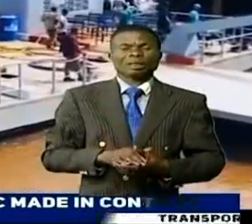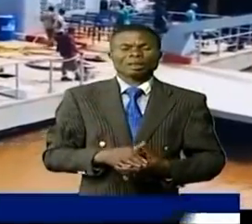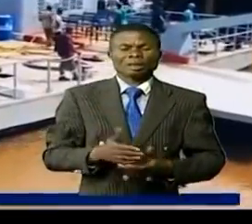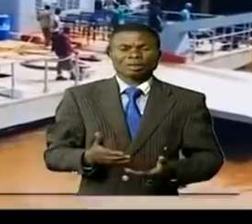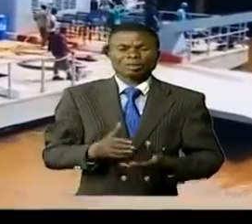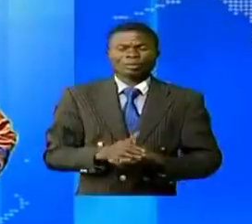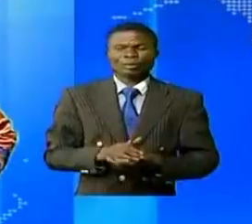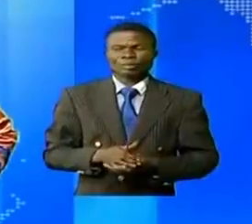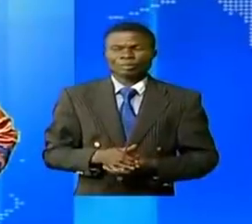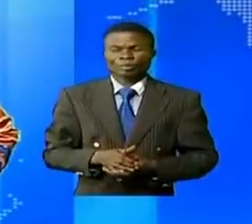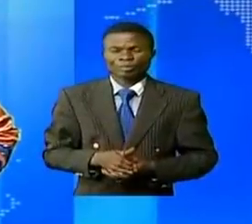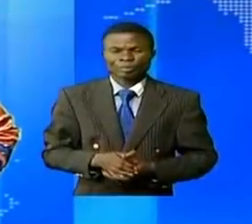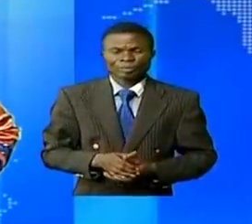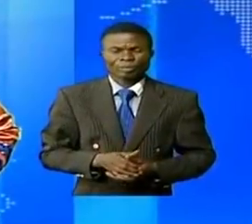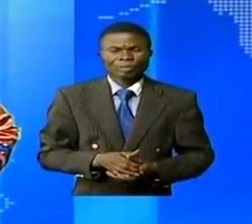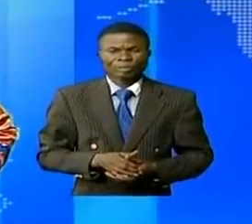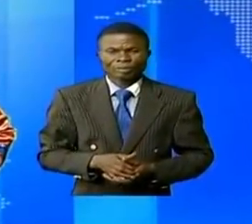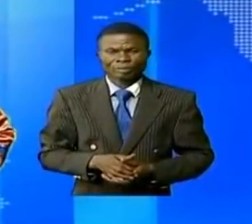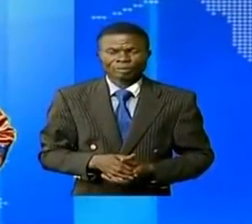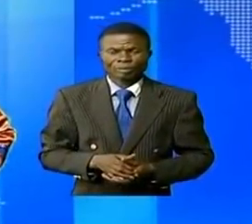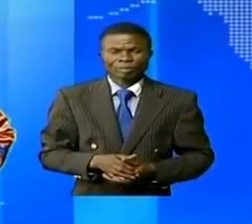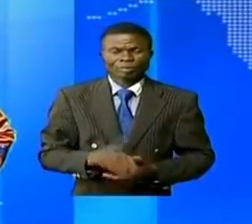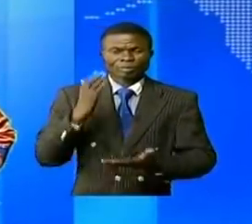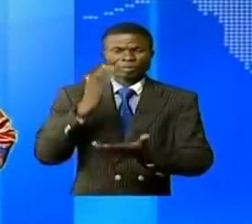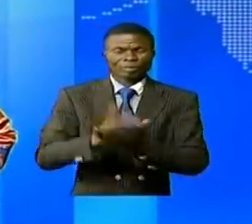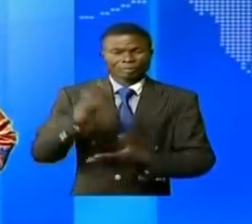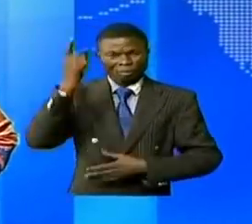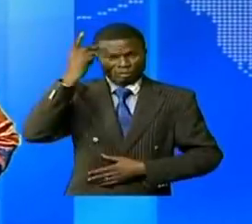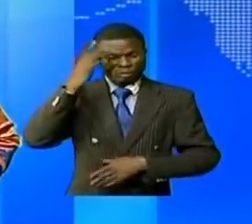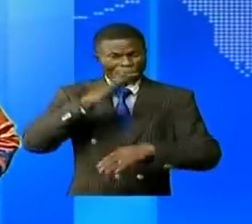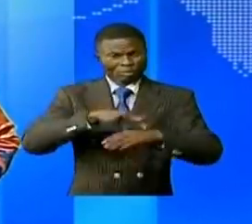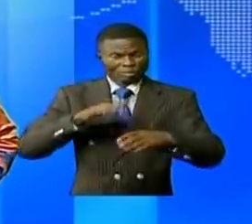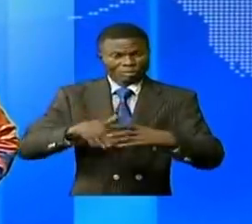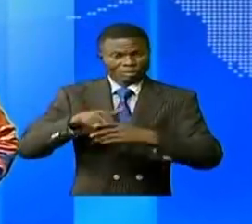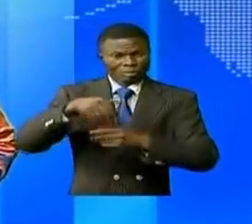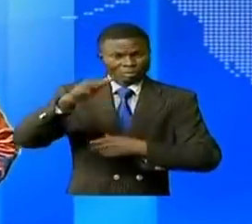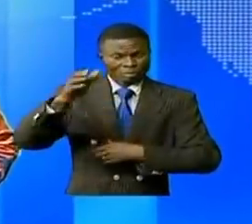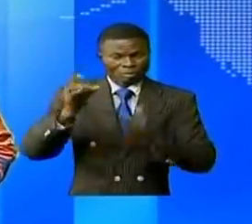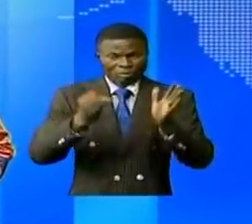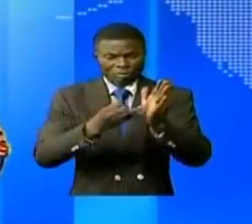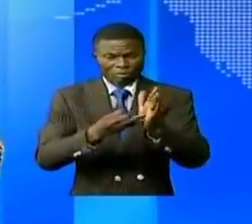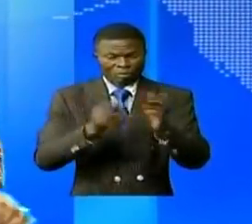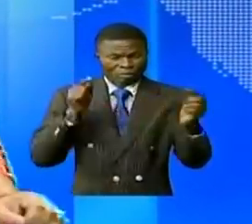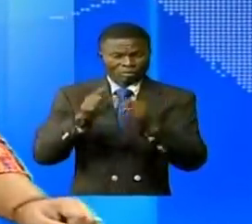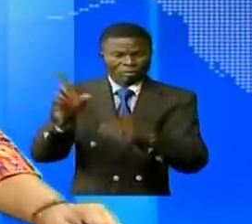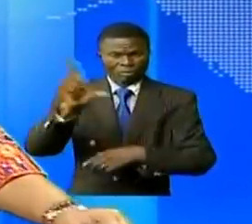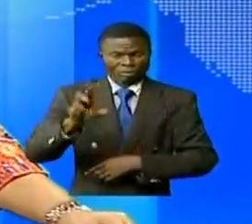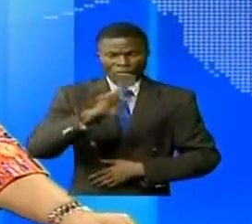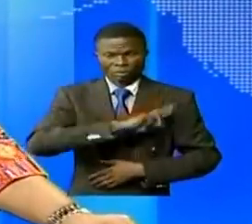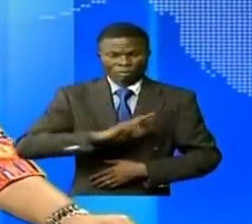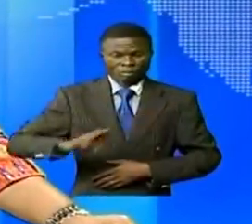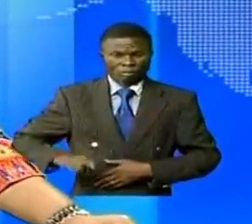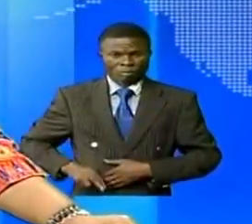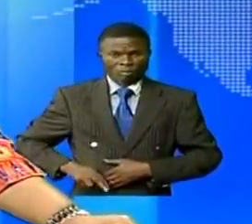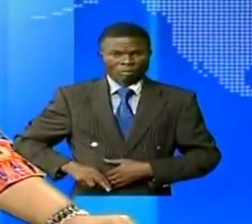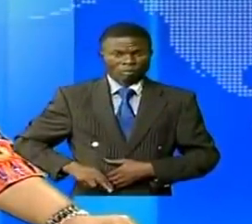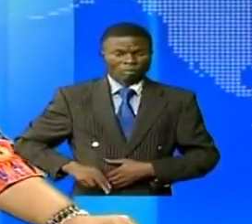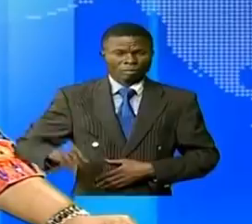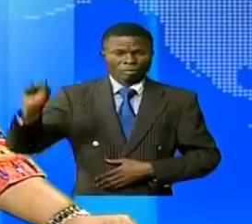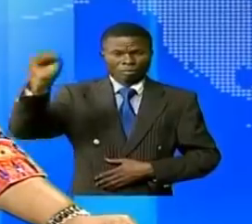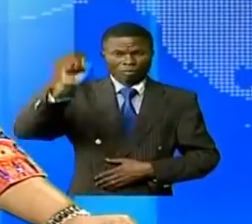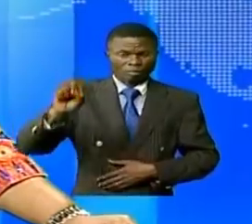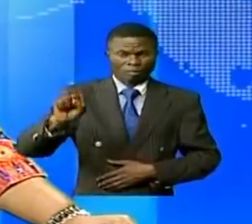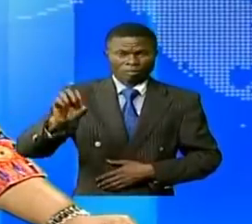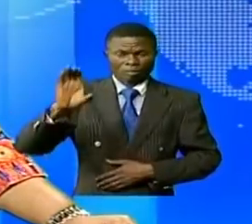Kinshasa. Ils ont quitté Kinshasa tard dans la nuit du dimanche à lundi pour la République de Chypre. 30